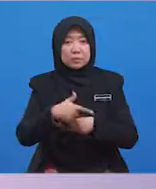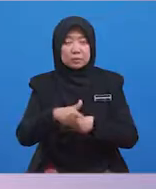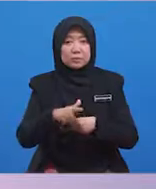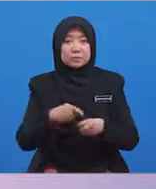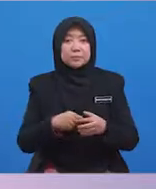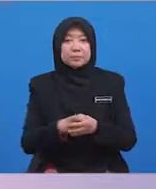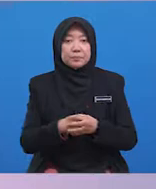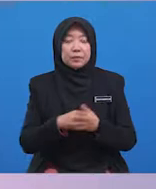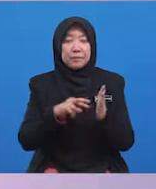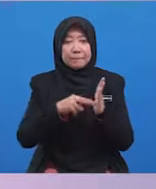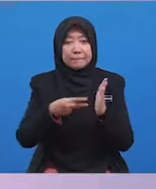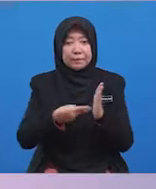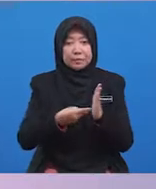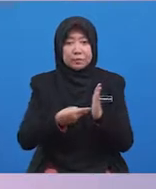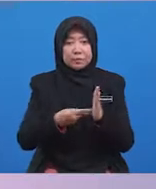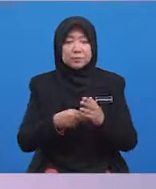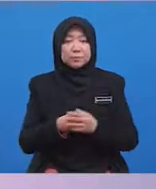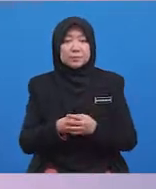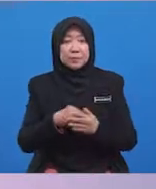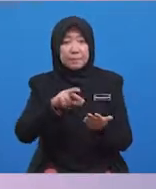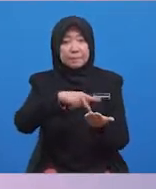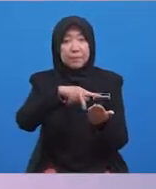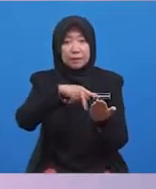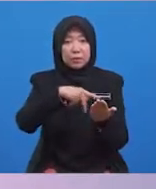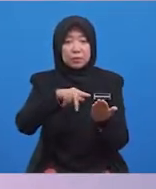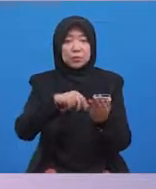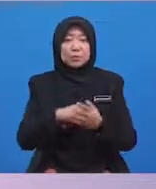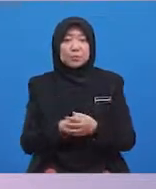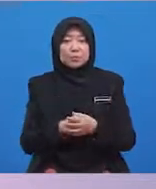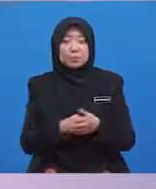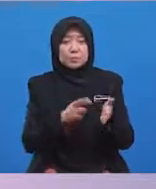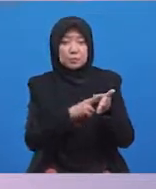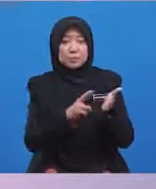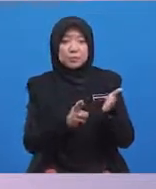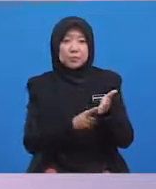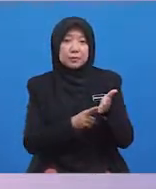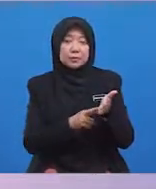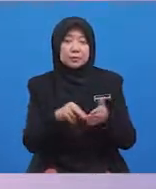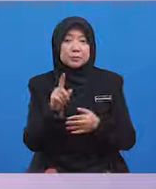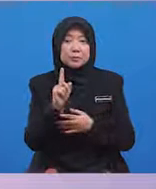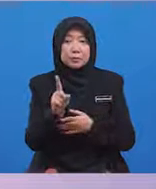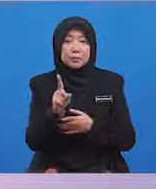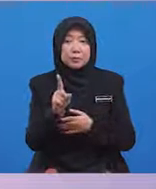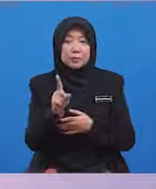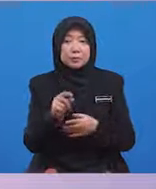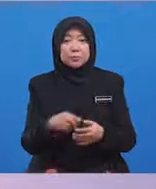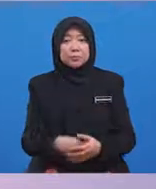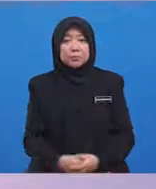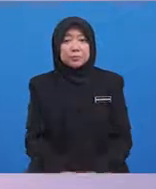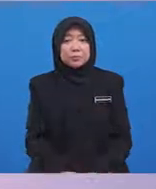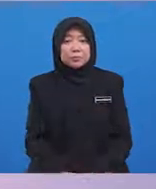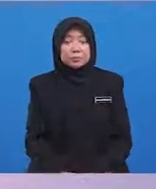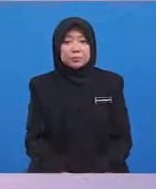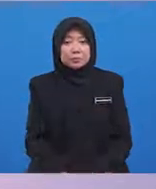di sebalik baik-baik pantun tersebut. Rangkap 1. Tanam balik